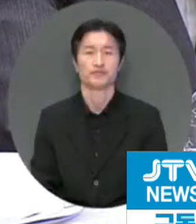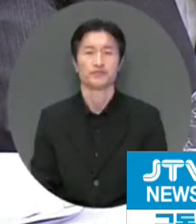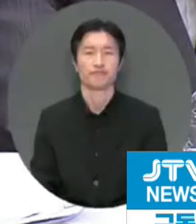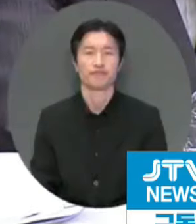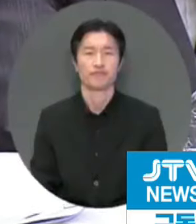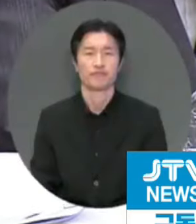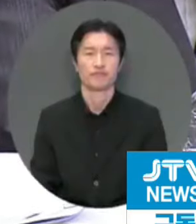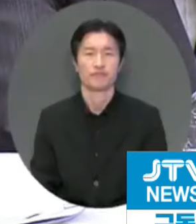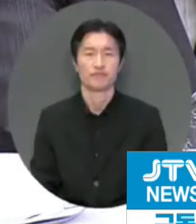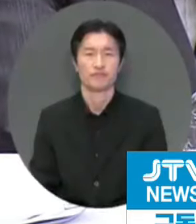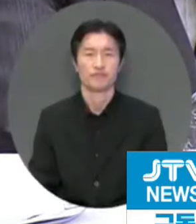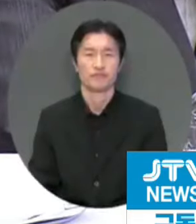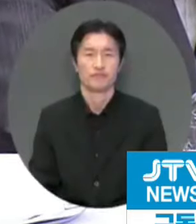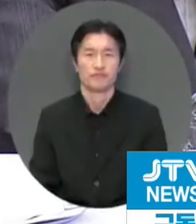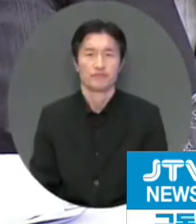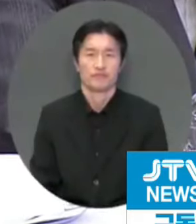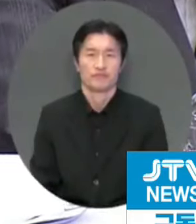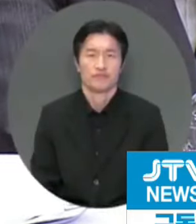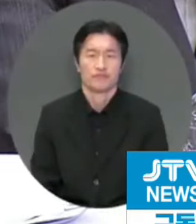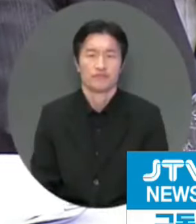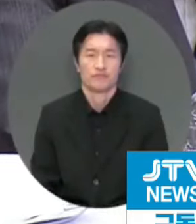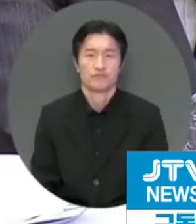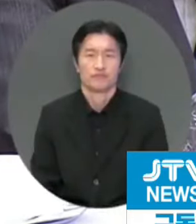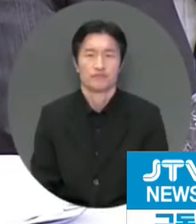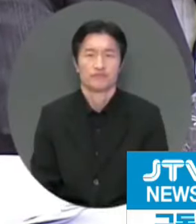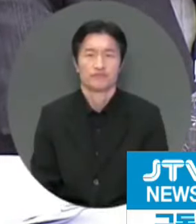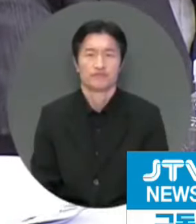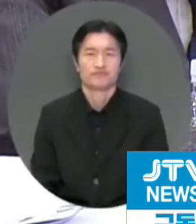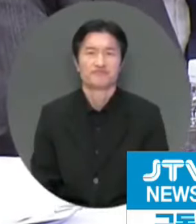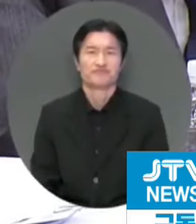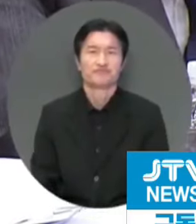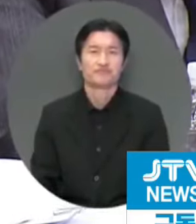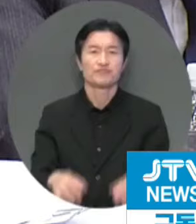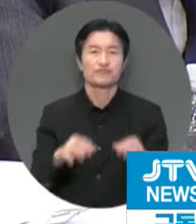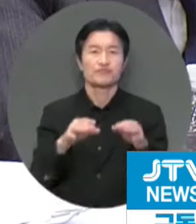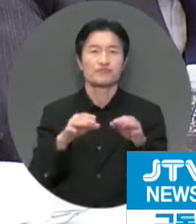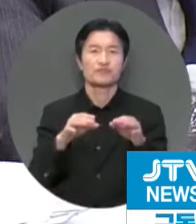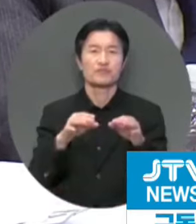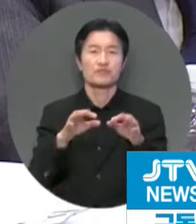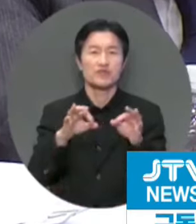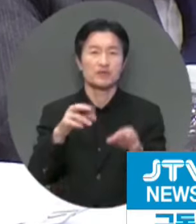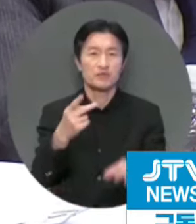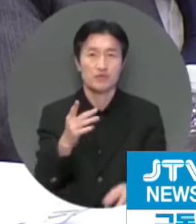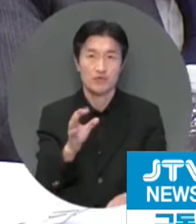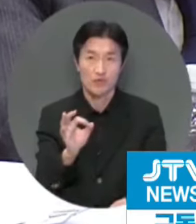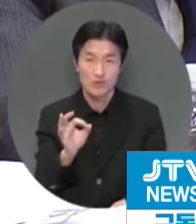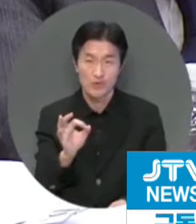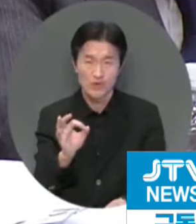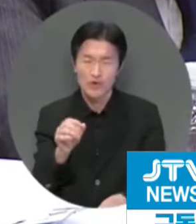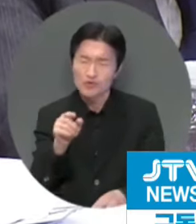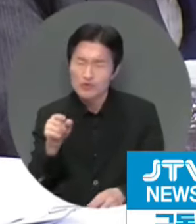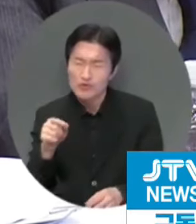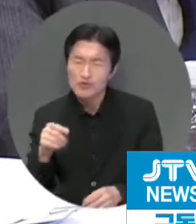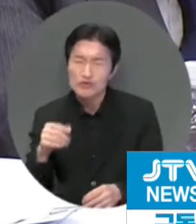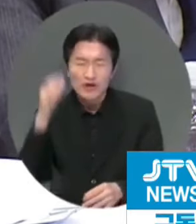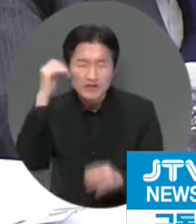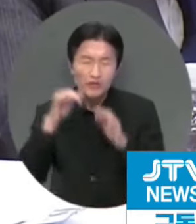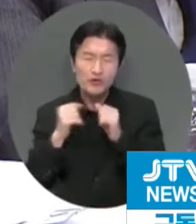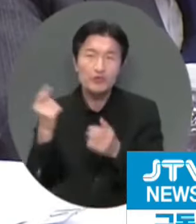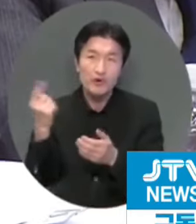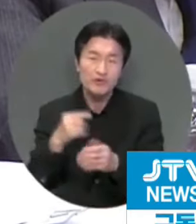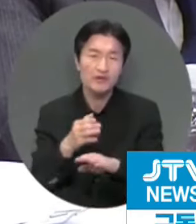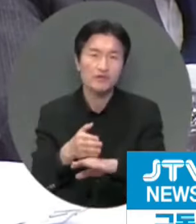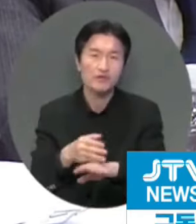예, 서울 중랑구갑의 서영교 국회의원입니다. 김동욱 참고인 와주셔서 고맙습니다.